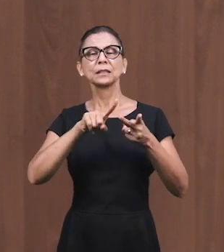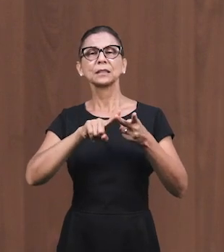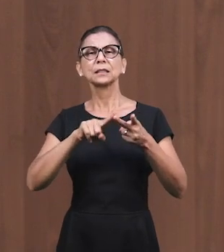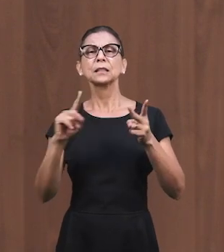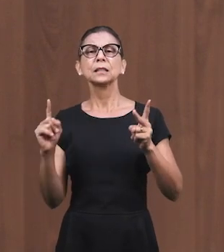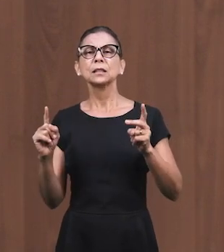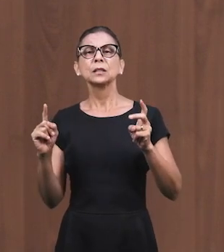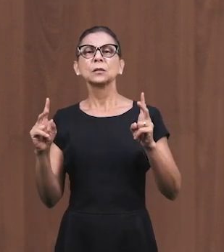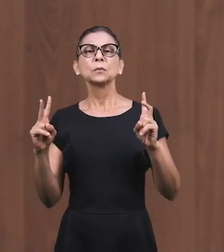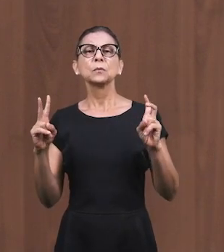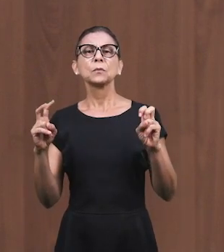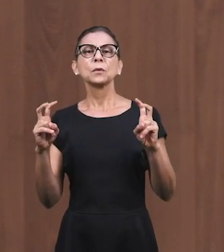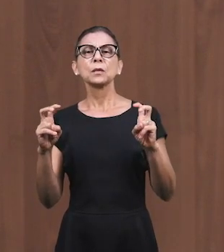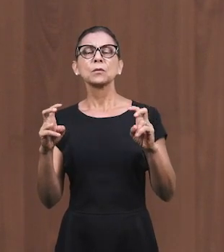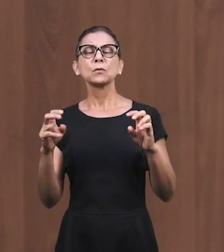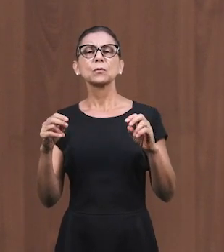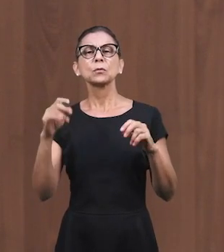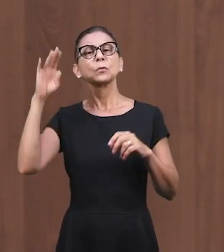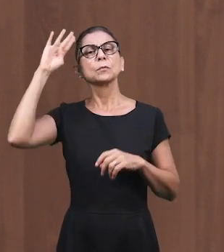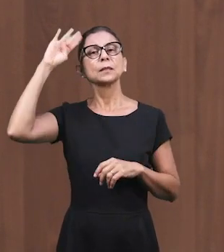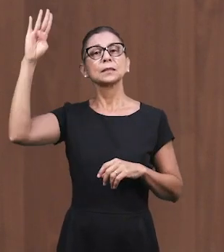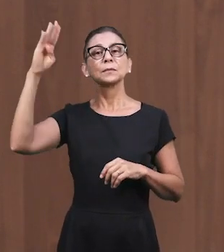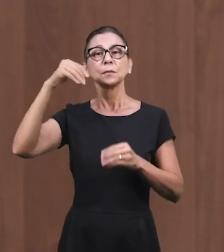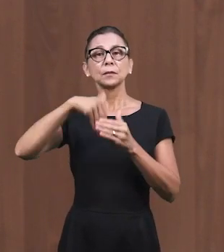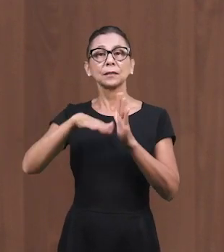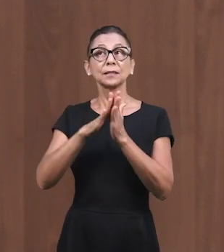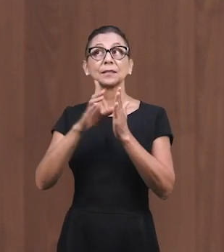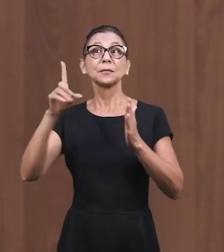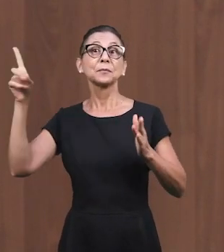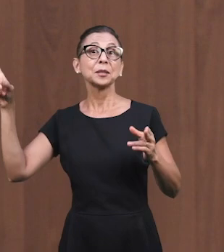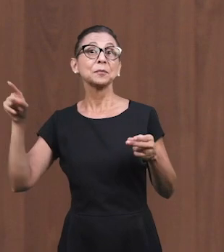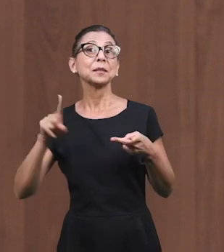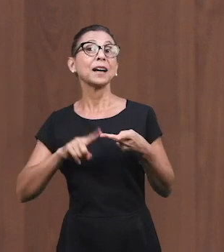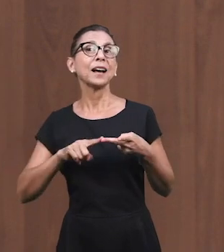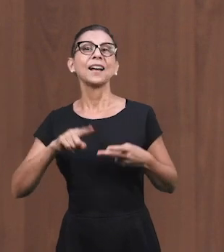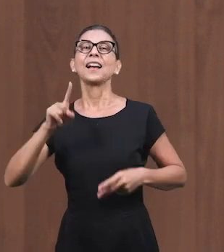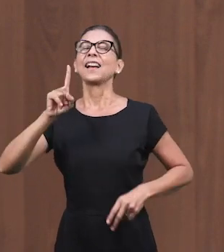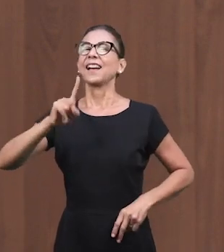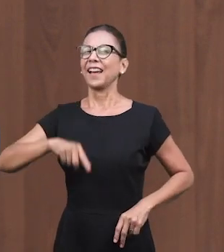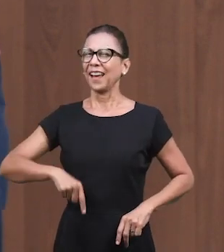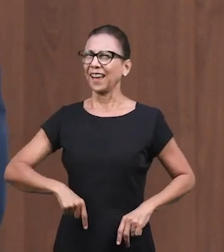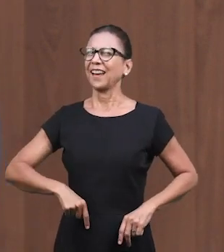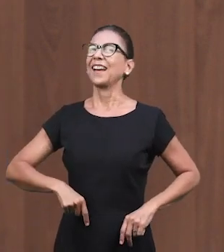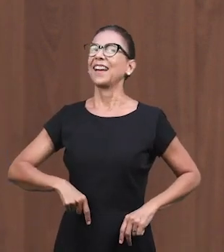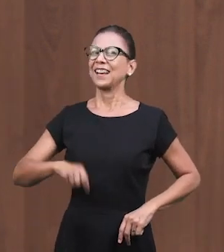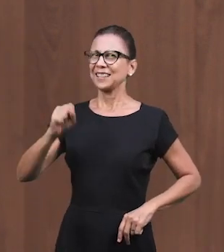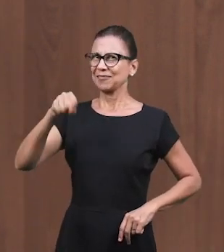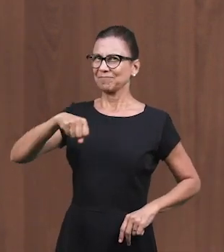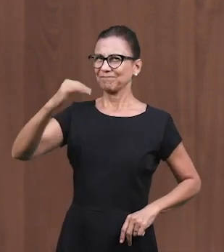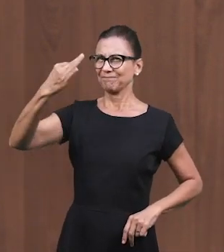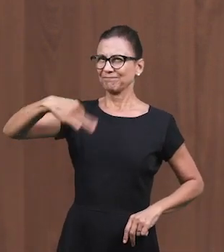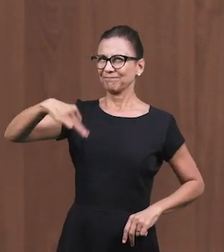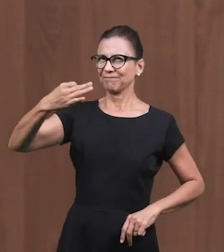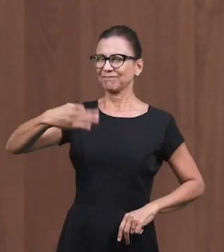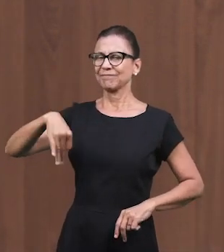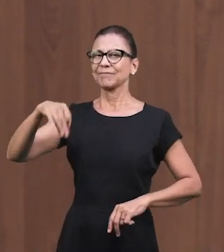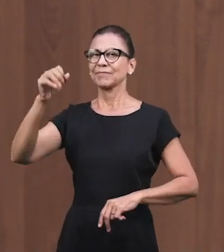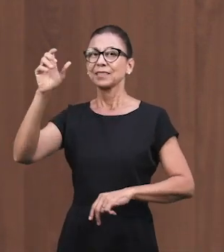question, quel est le sujet, le principal sujet de la Bible? Jésus. Très